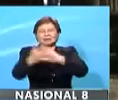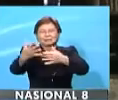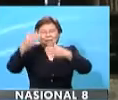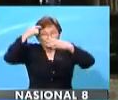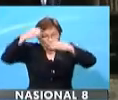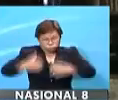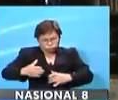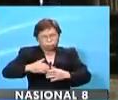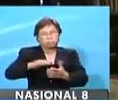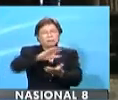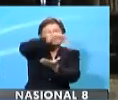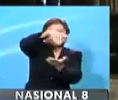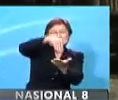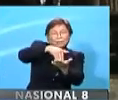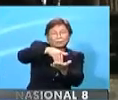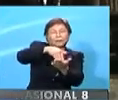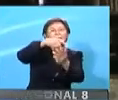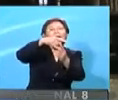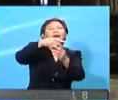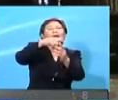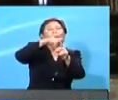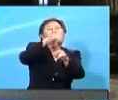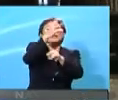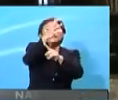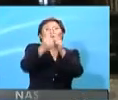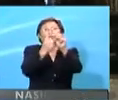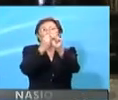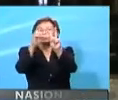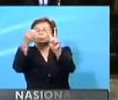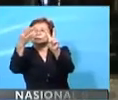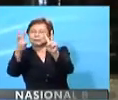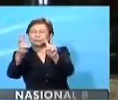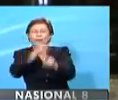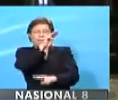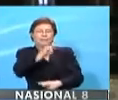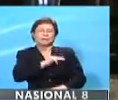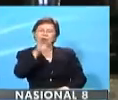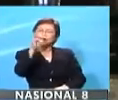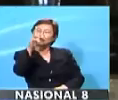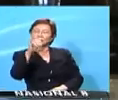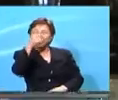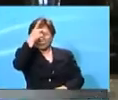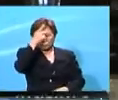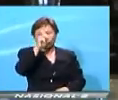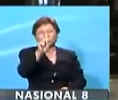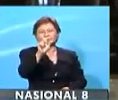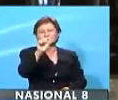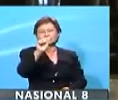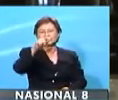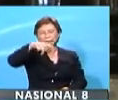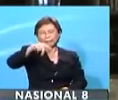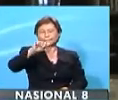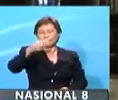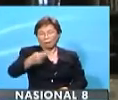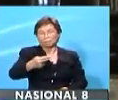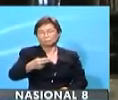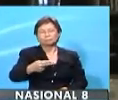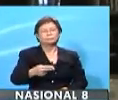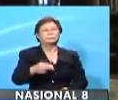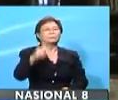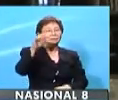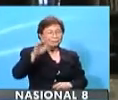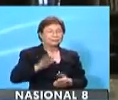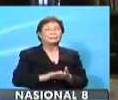dimuktamadkan menjelang pertengahan 2016. Menurut Menteri Perdagangan Antarabangsa dan Industri Datuk Seri Mustafa Muhammad, RCEP